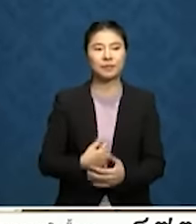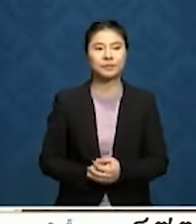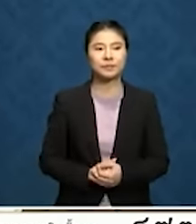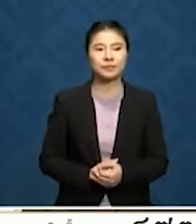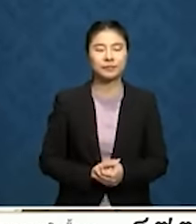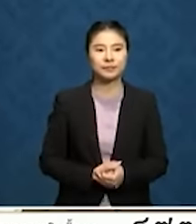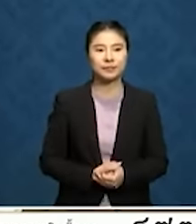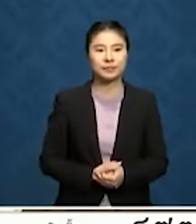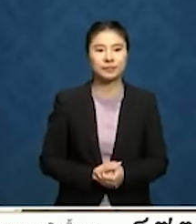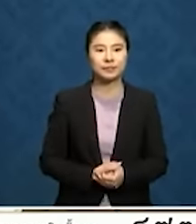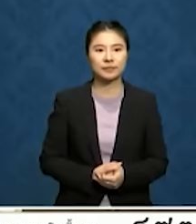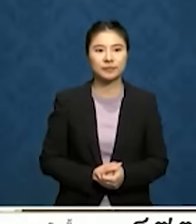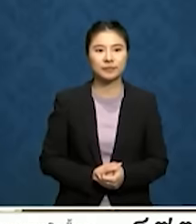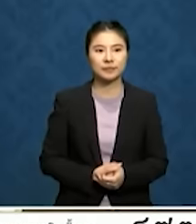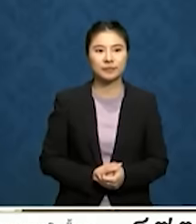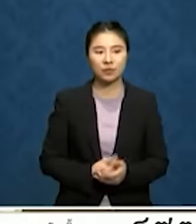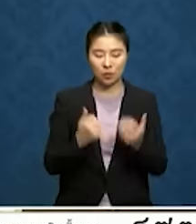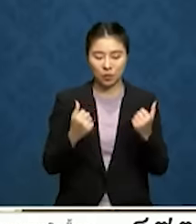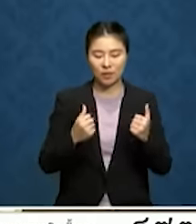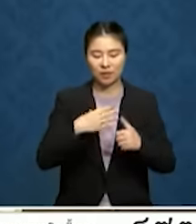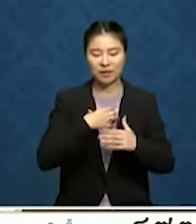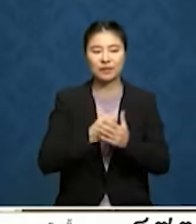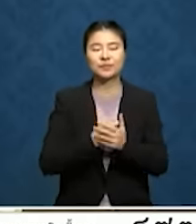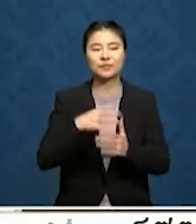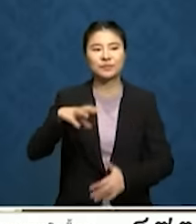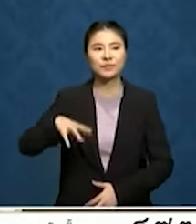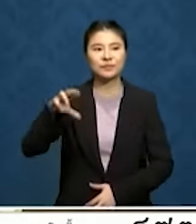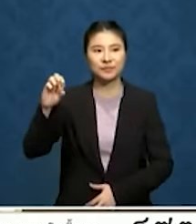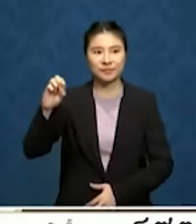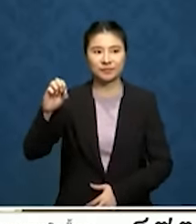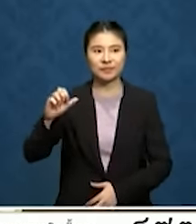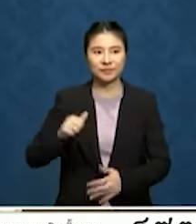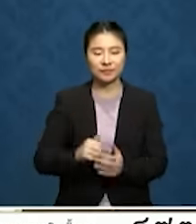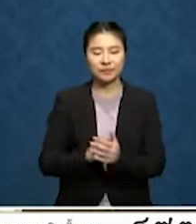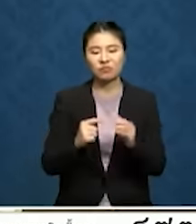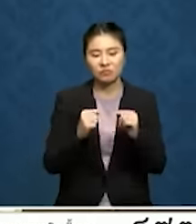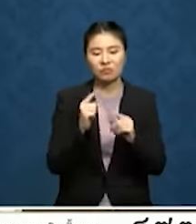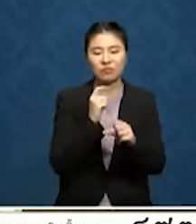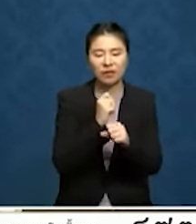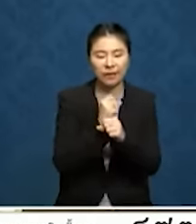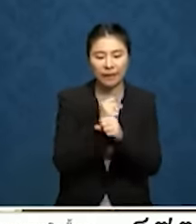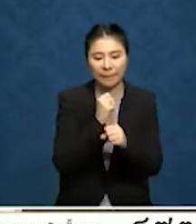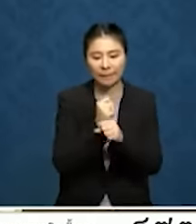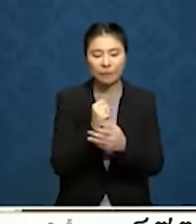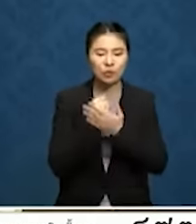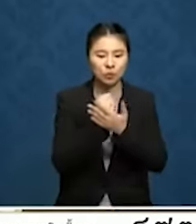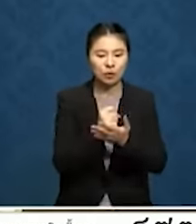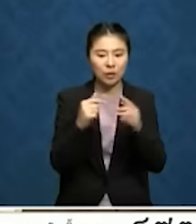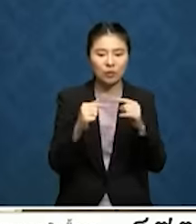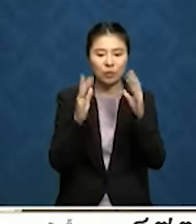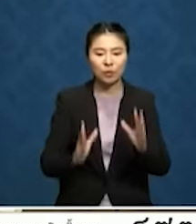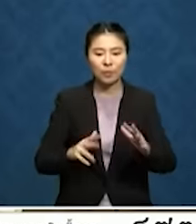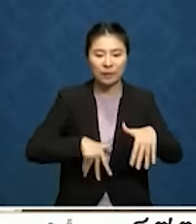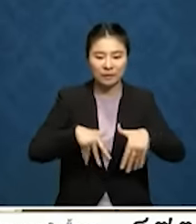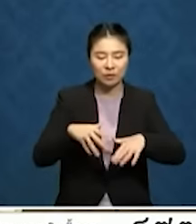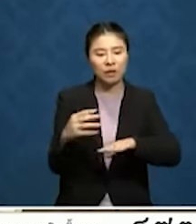อกว่าเราอยากจะเห็นรัฐสภาของเราเป็นสิ่งที่จะต้องแก้ไขปัญหาทางด้านการเมื